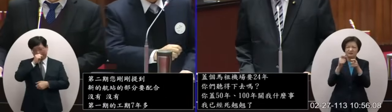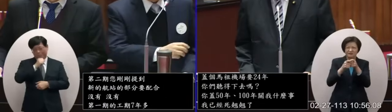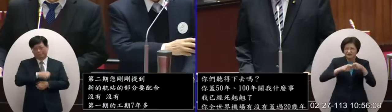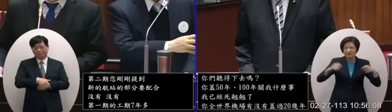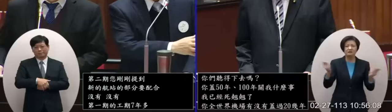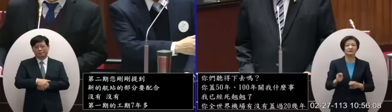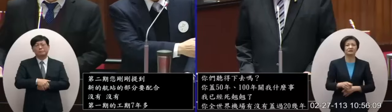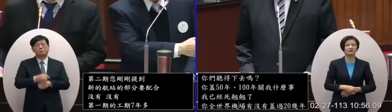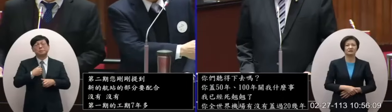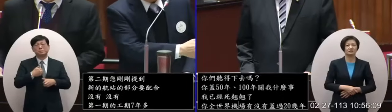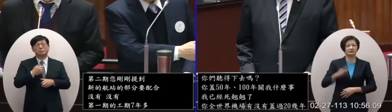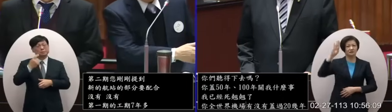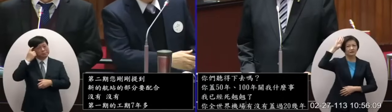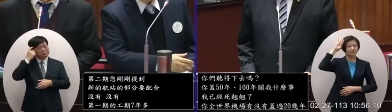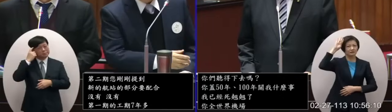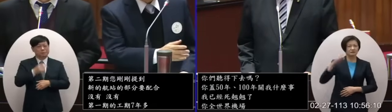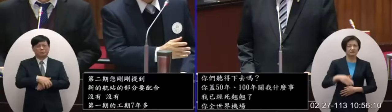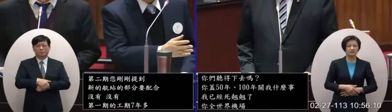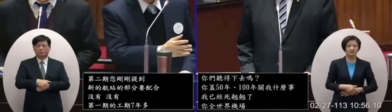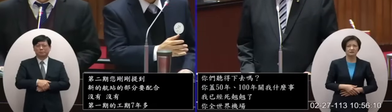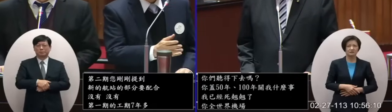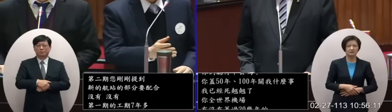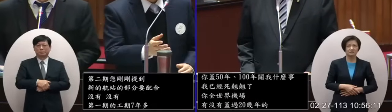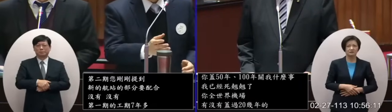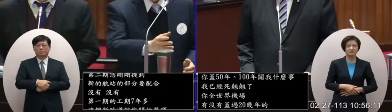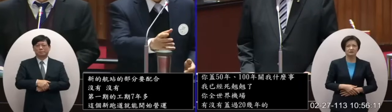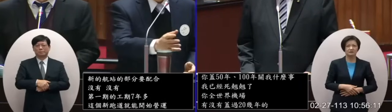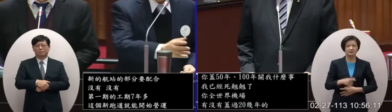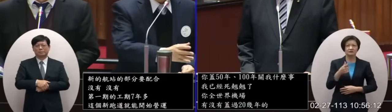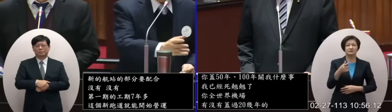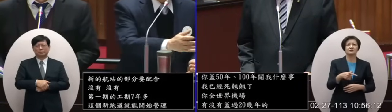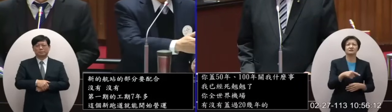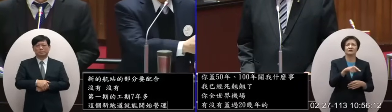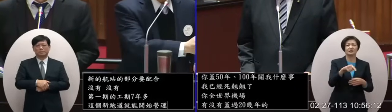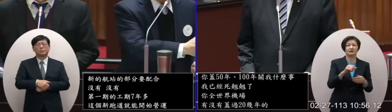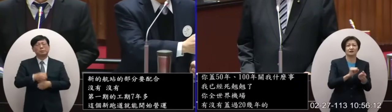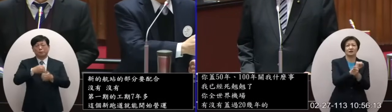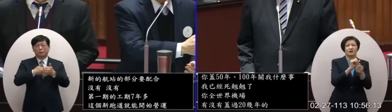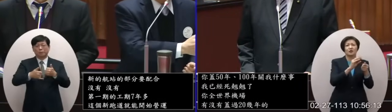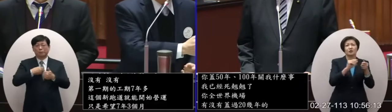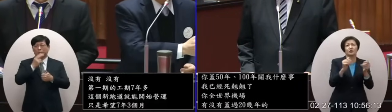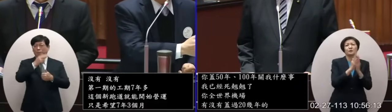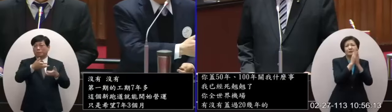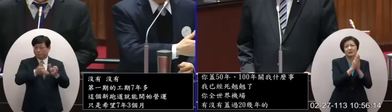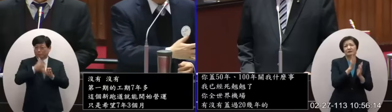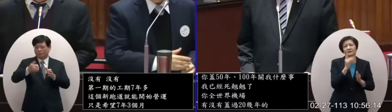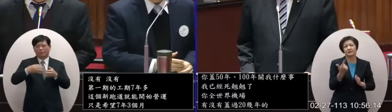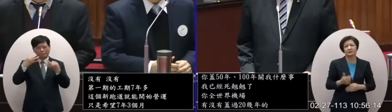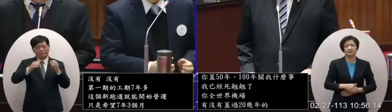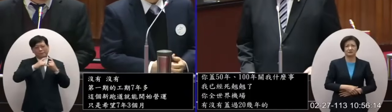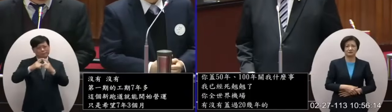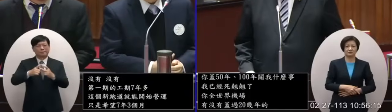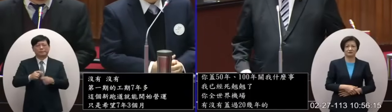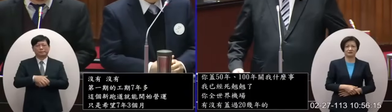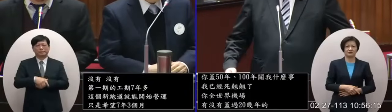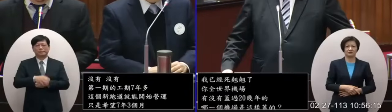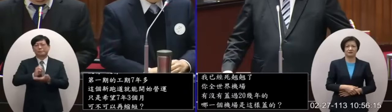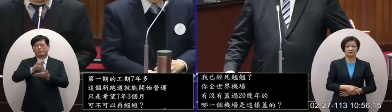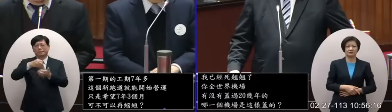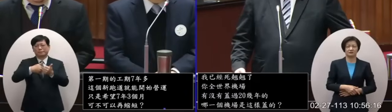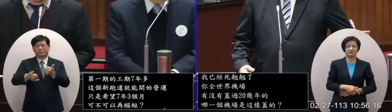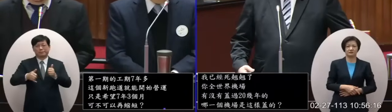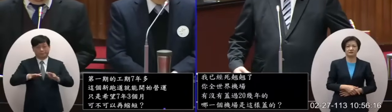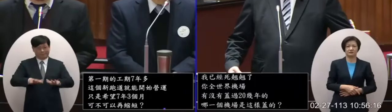20几年呢、欸？ 好，我想 北京吗？还杜拜吗？还是哪里华盛顿吗？有没有？ 我们请部长做简单的回复，好不好？ 好，官委报告